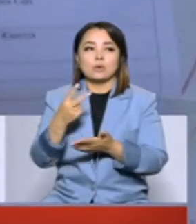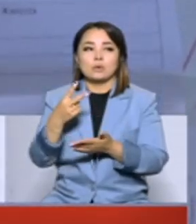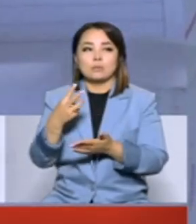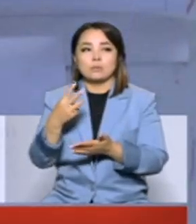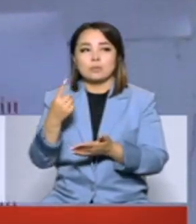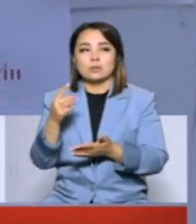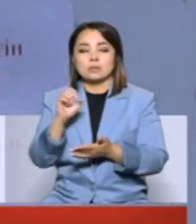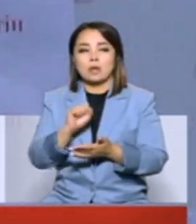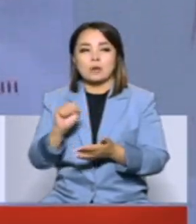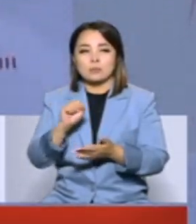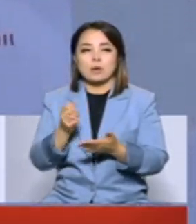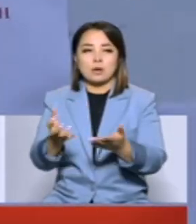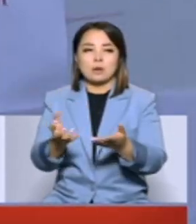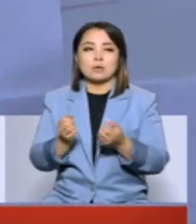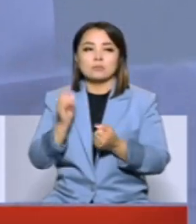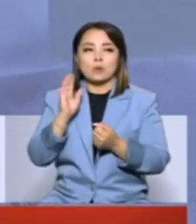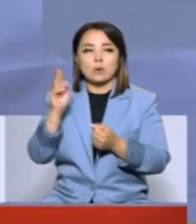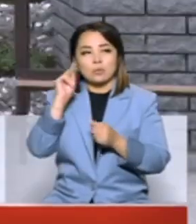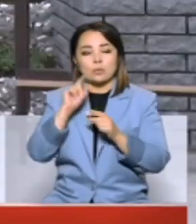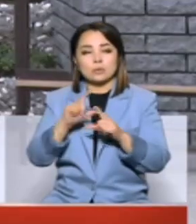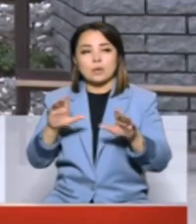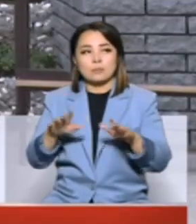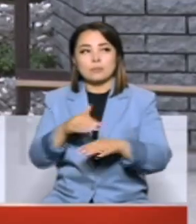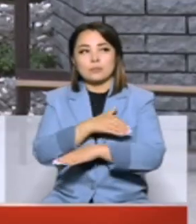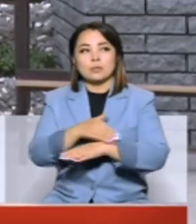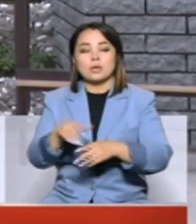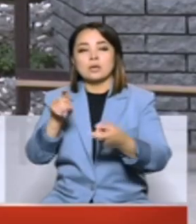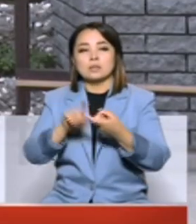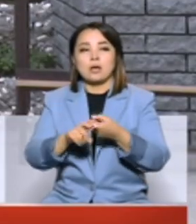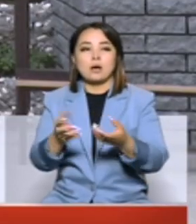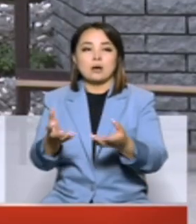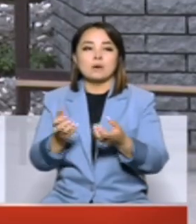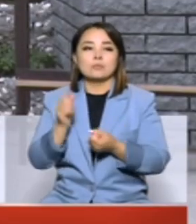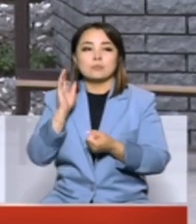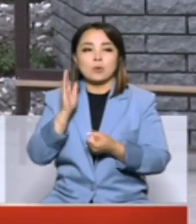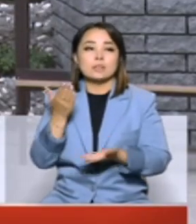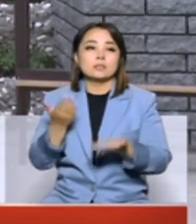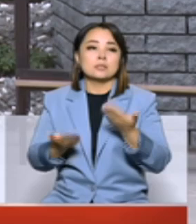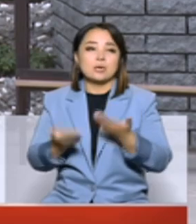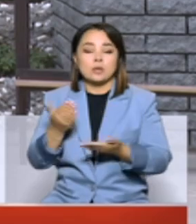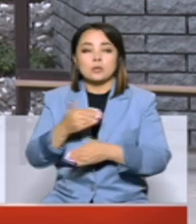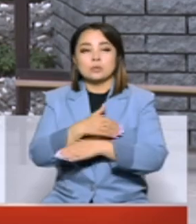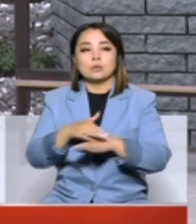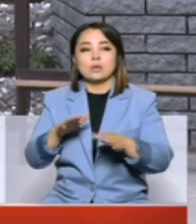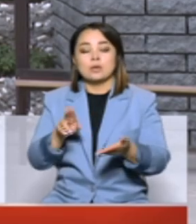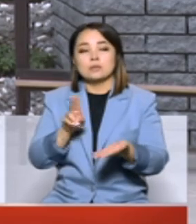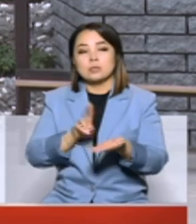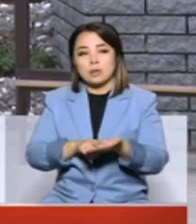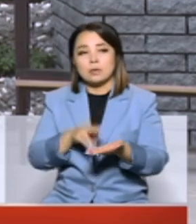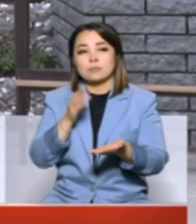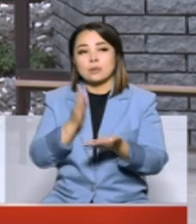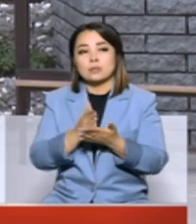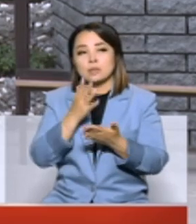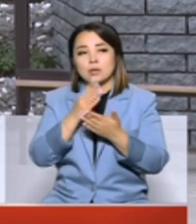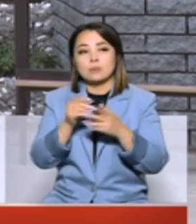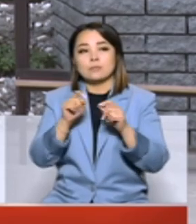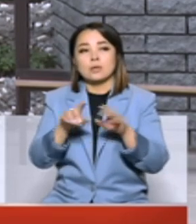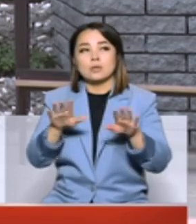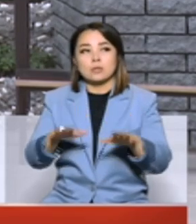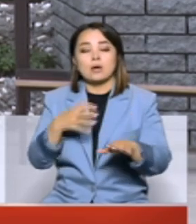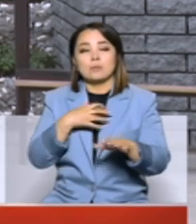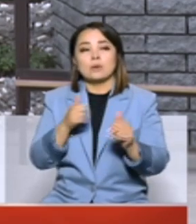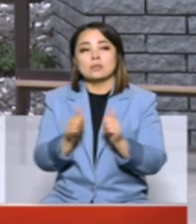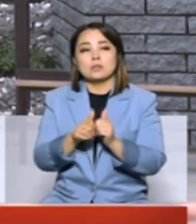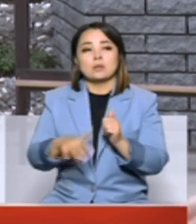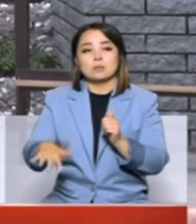тамызға дейін қабылданбақ. Оқушылар тұрғылықты мекен жайы бойынша қабылданады. Егер де осы тұрған ата-ананың барлығы осы мектептің